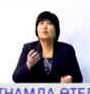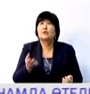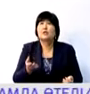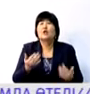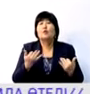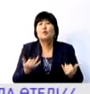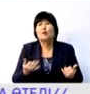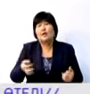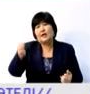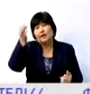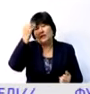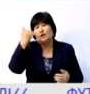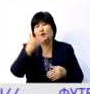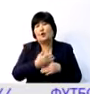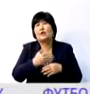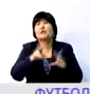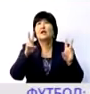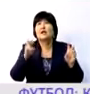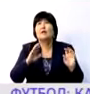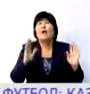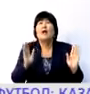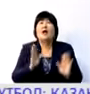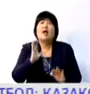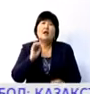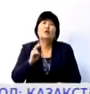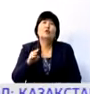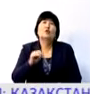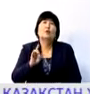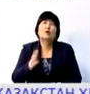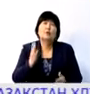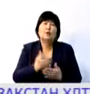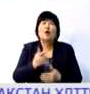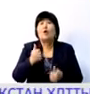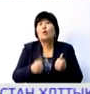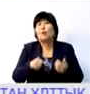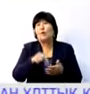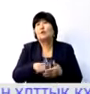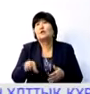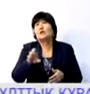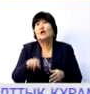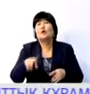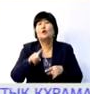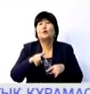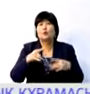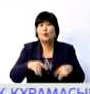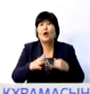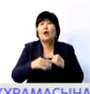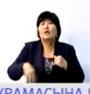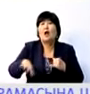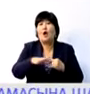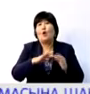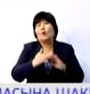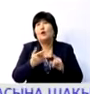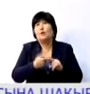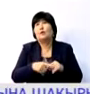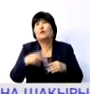Батырханымыздың бүгінгі еске алу кешінің тақырыбы ән тұмар болды. Аудандық әншілер байқауы Батырхан Нұрымбетовтің туған ауылында өтті. Өнер додасына